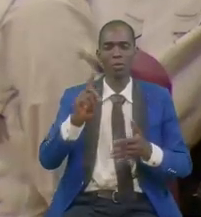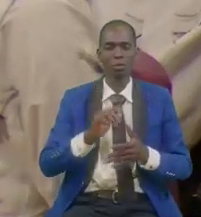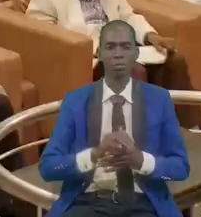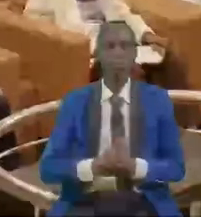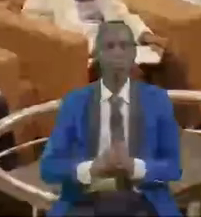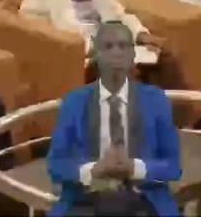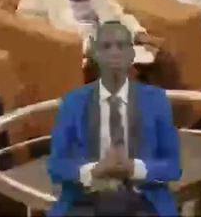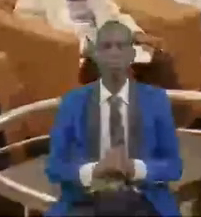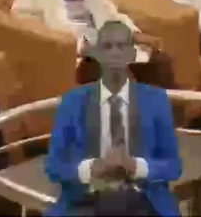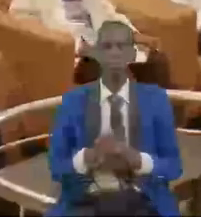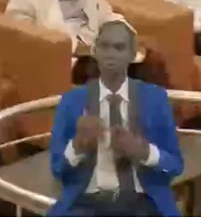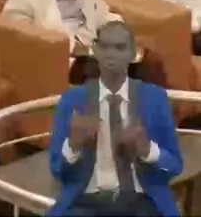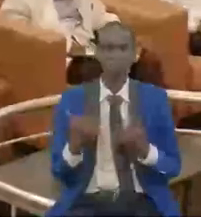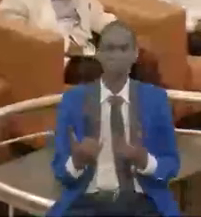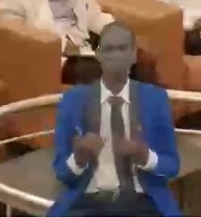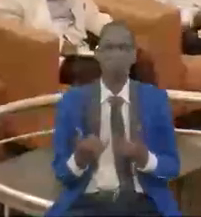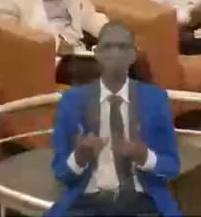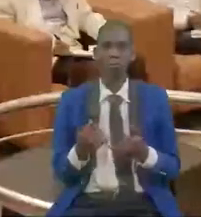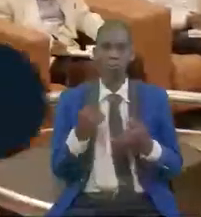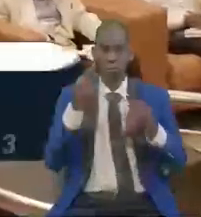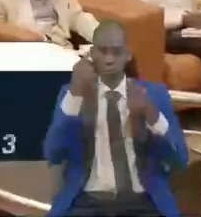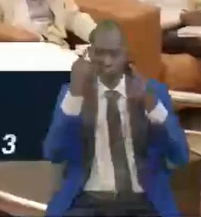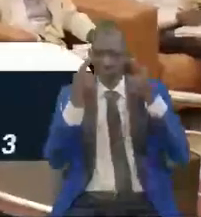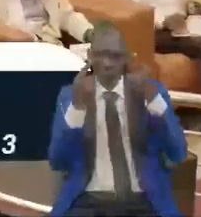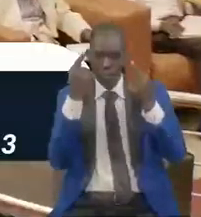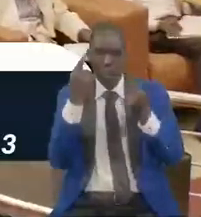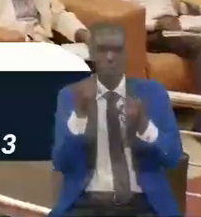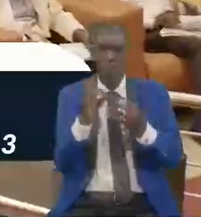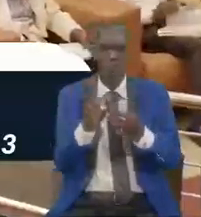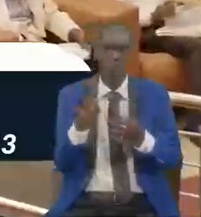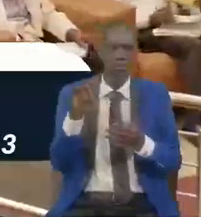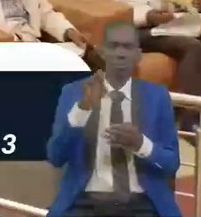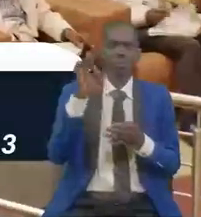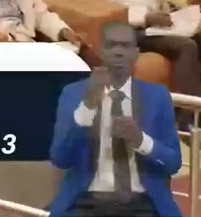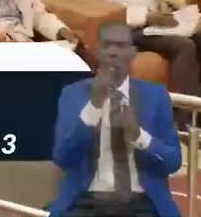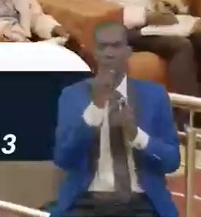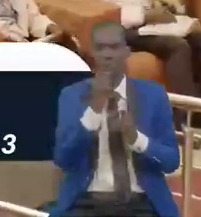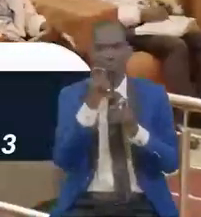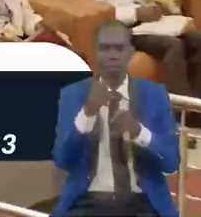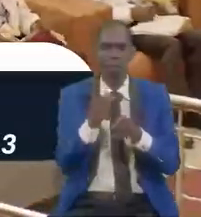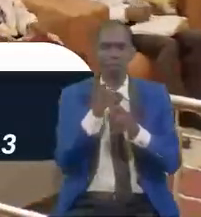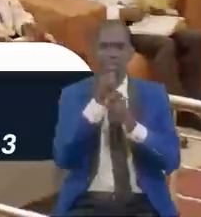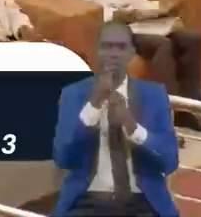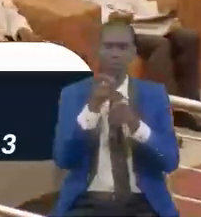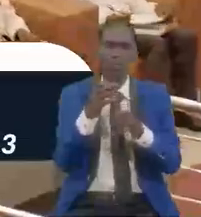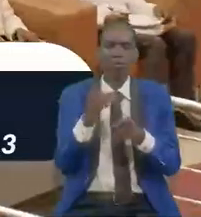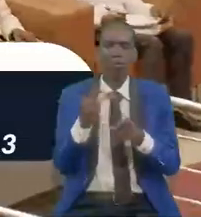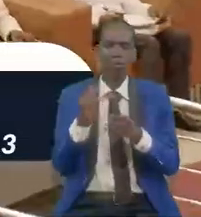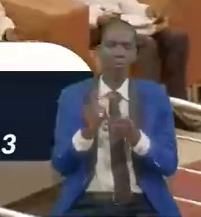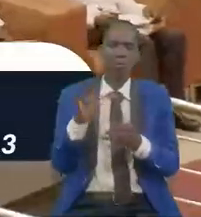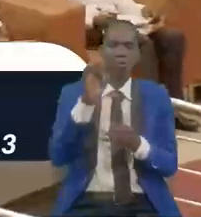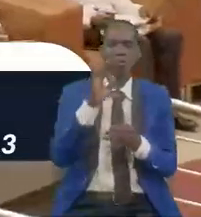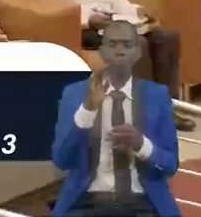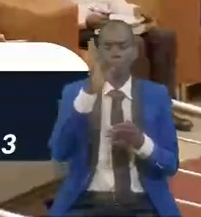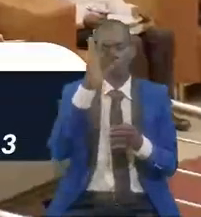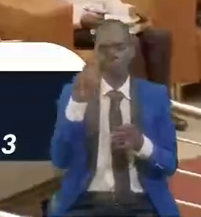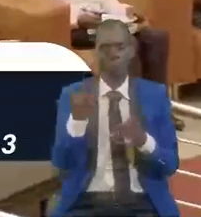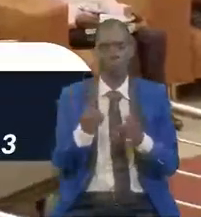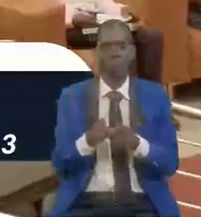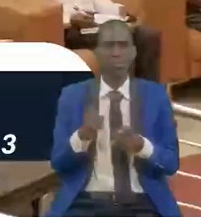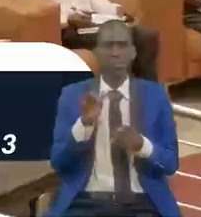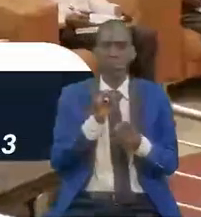1. Pour ce qui concerne les dons spirituels, les dons de l'Esprit, frères, je ne veux